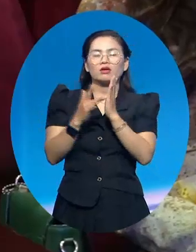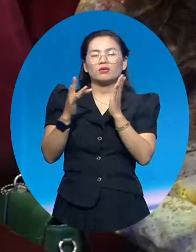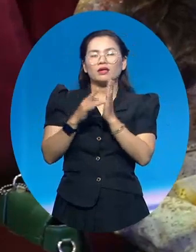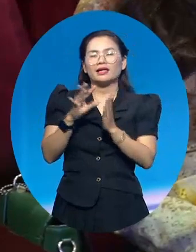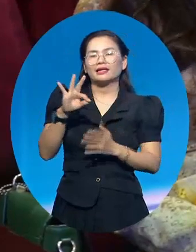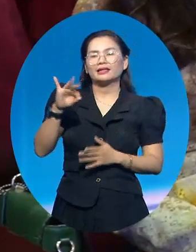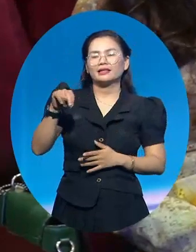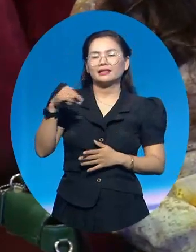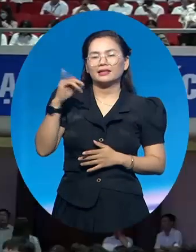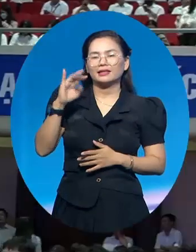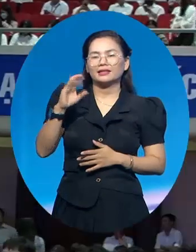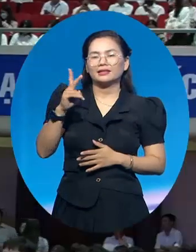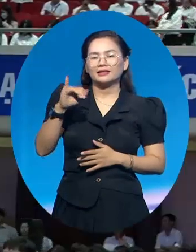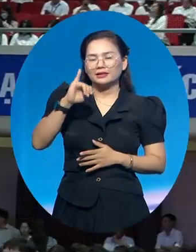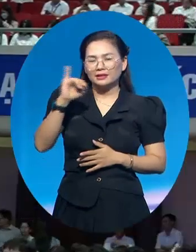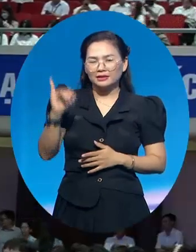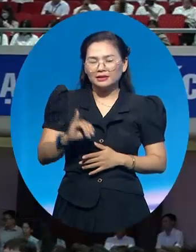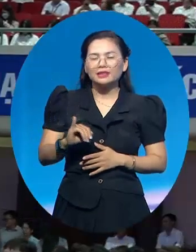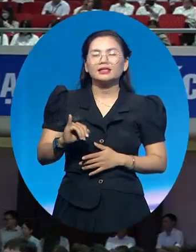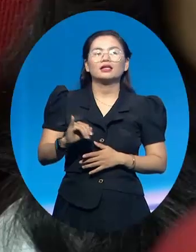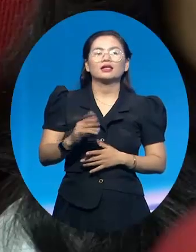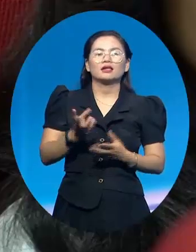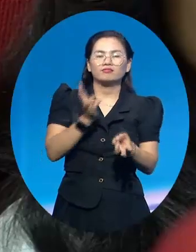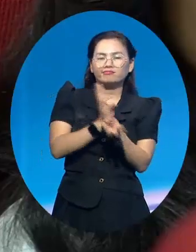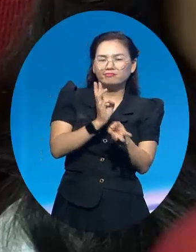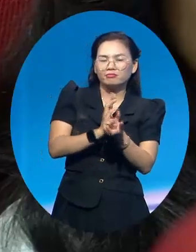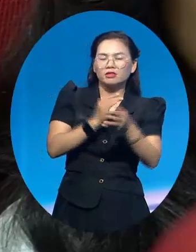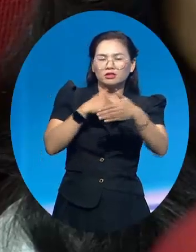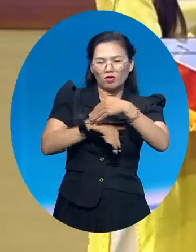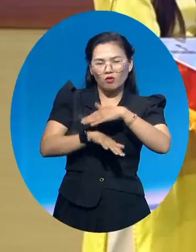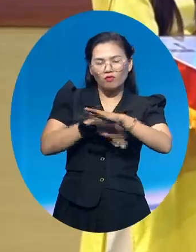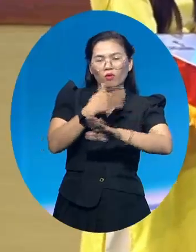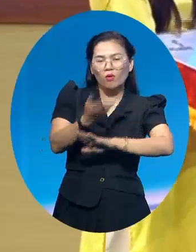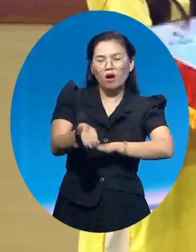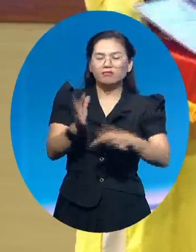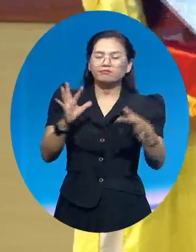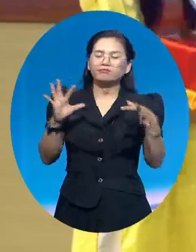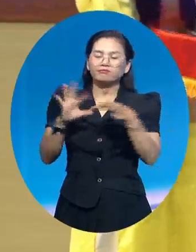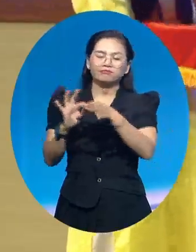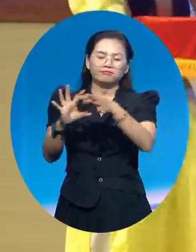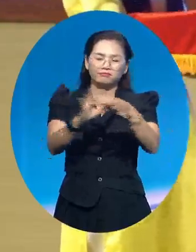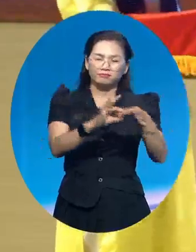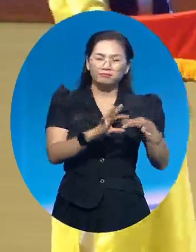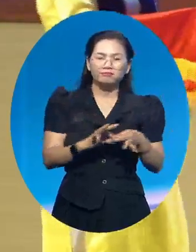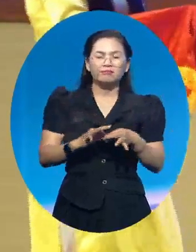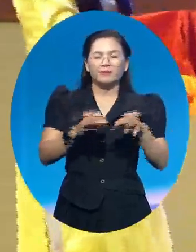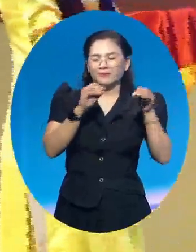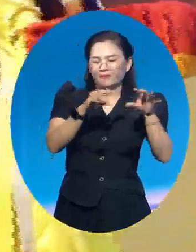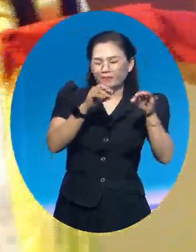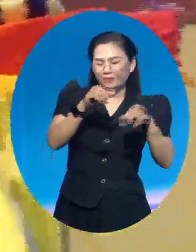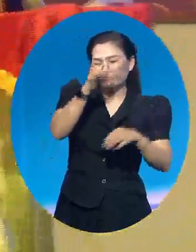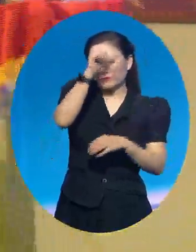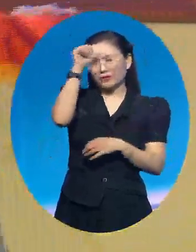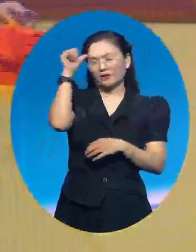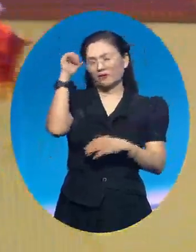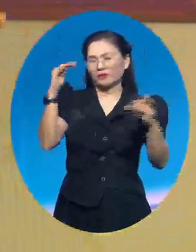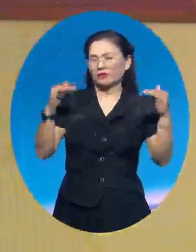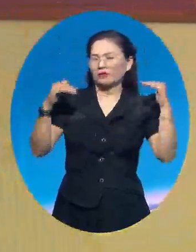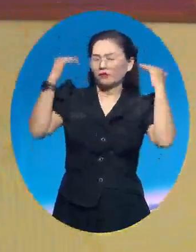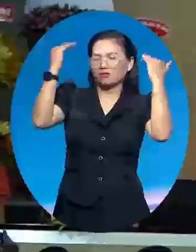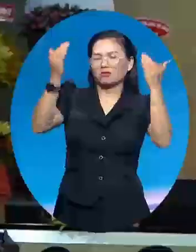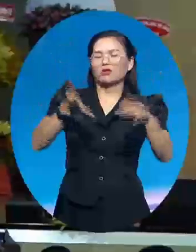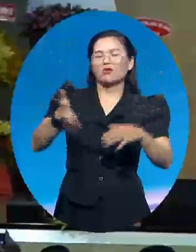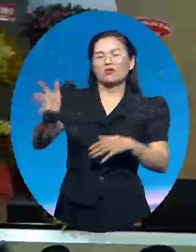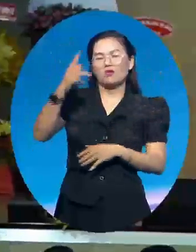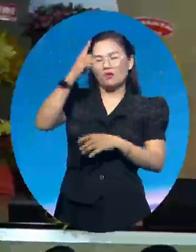các trường đại học trong và ngoài khu vực Đông Nam Á, mở ra nhiều cơ hội liên kết đào tạo dành cho sinh viên, đào tạo những thế hệ sinh viên trưởng thành từ Khoa Y